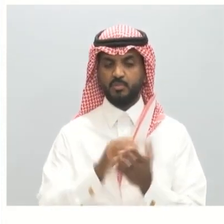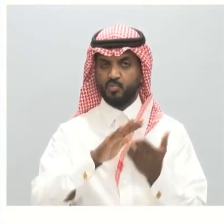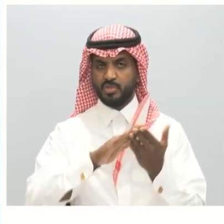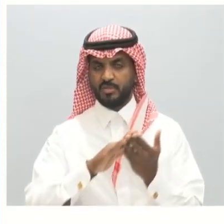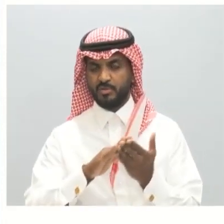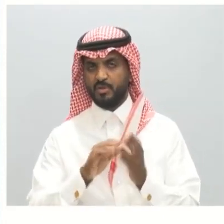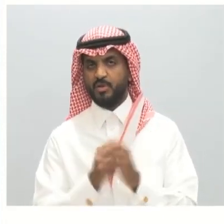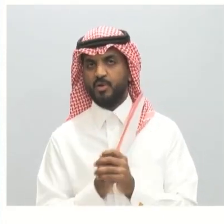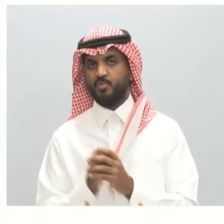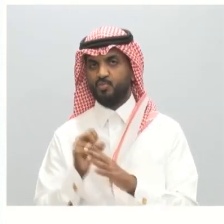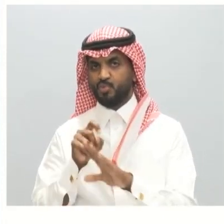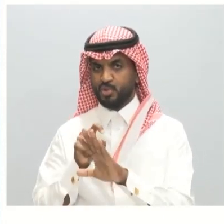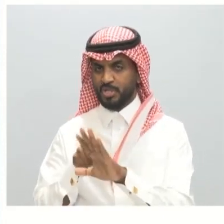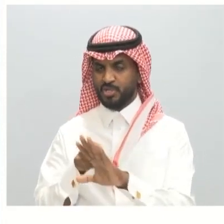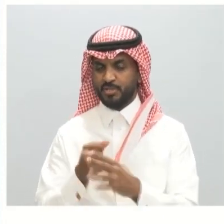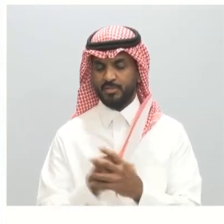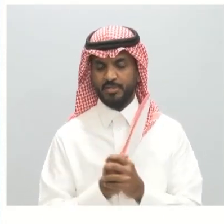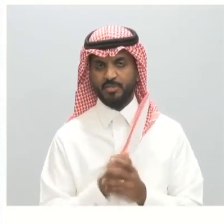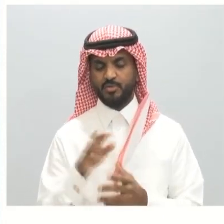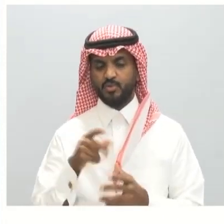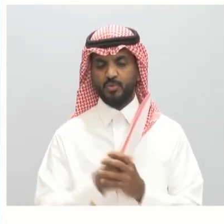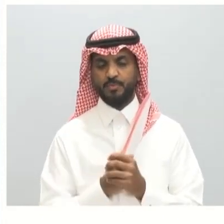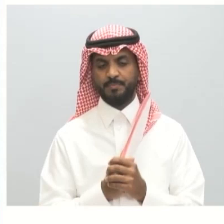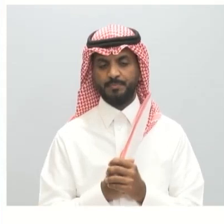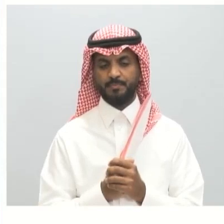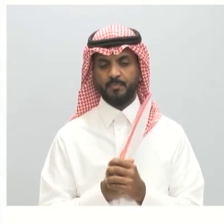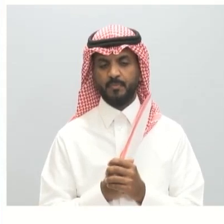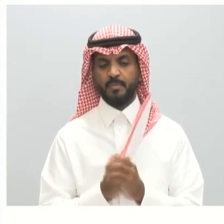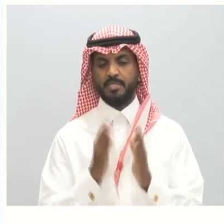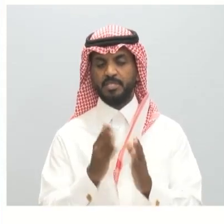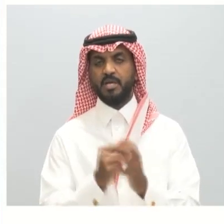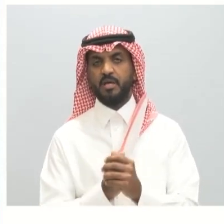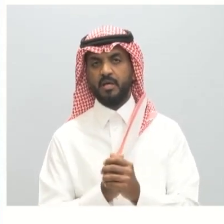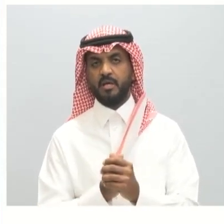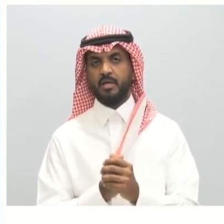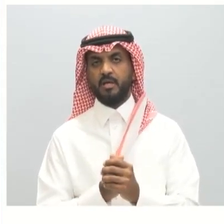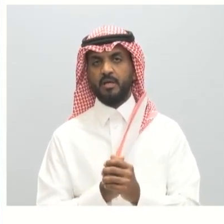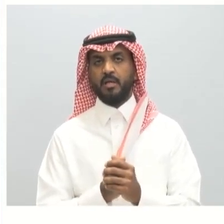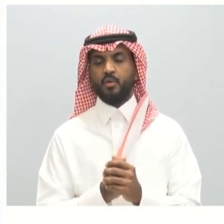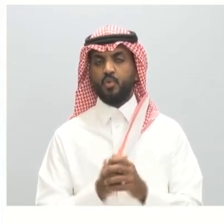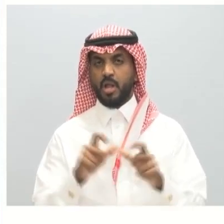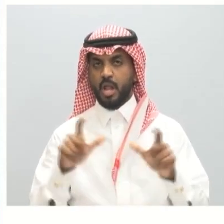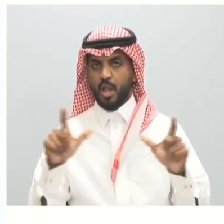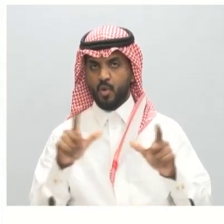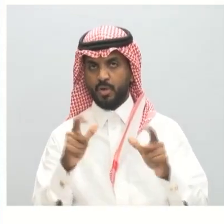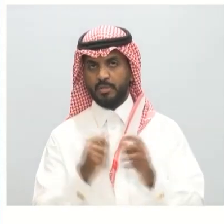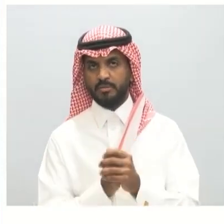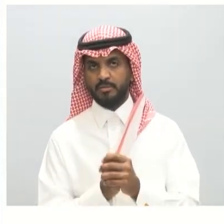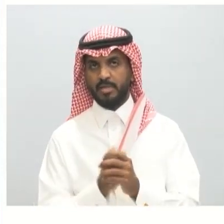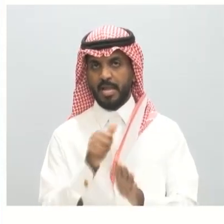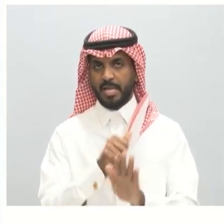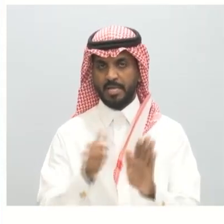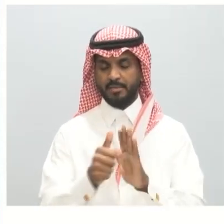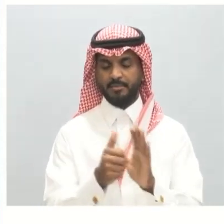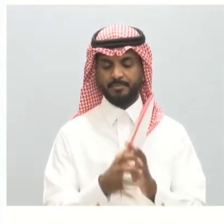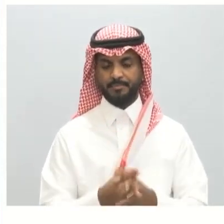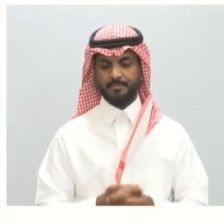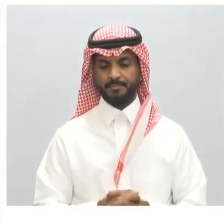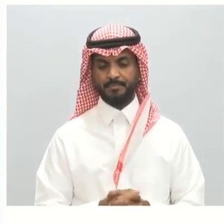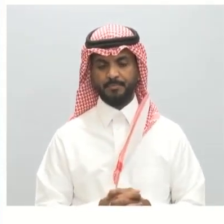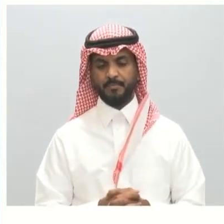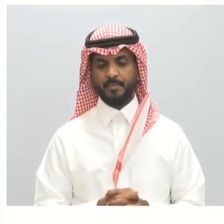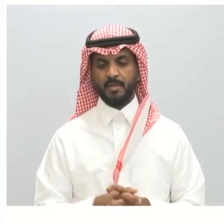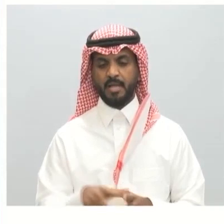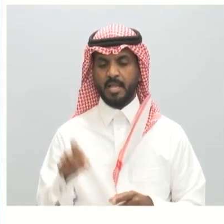الجيروسكوب سيبلغ بالاتجاه على سيبلغ بالاتجاه على لوحه القياده لبنت